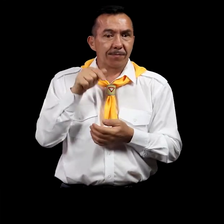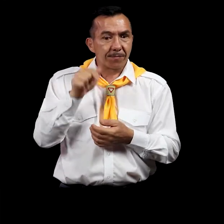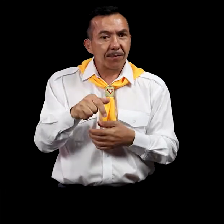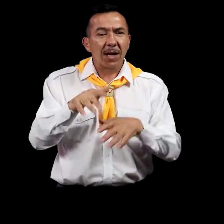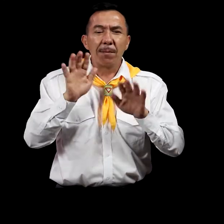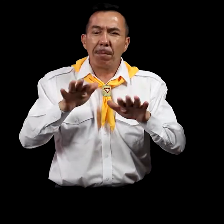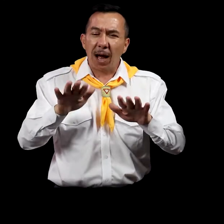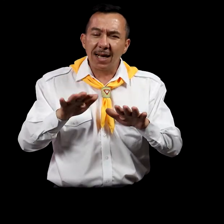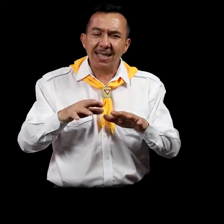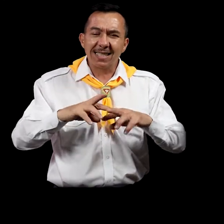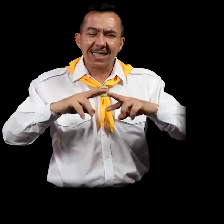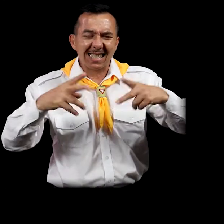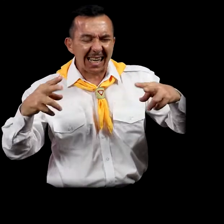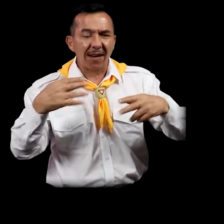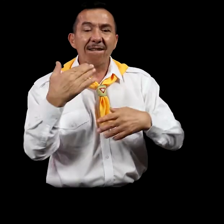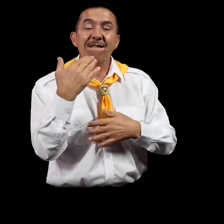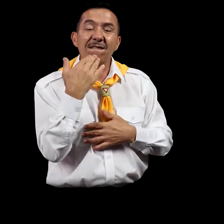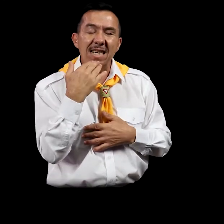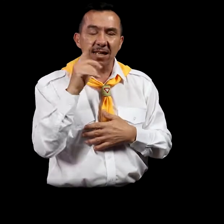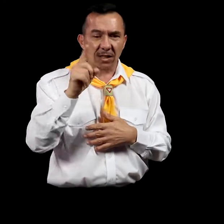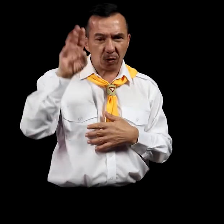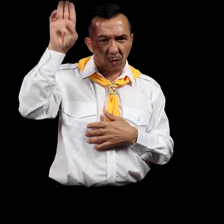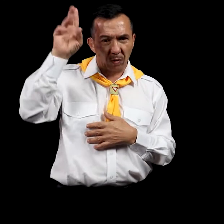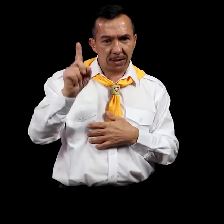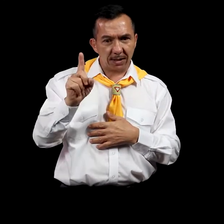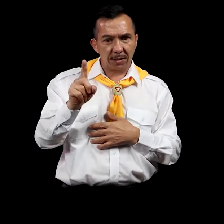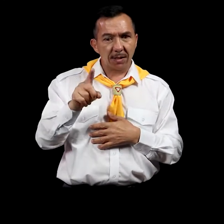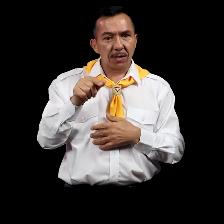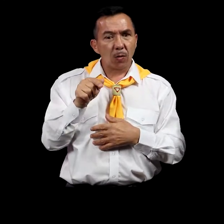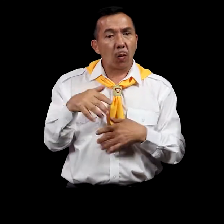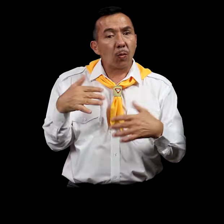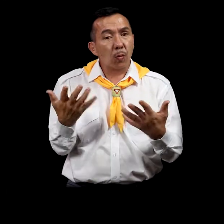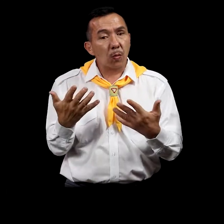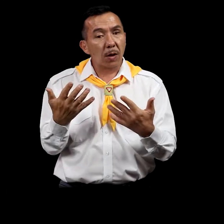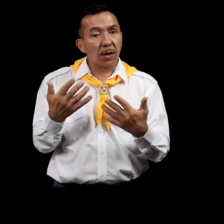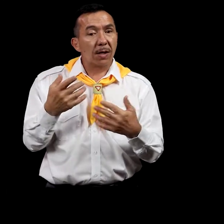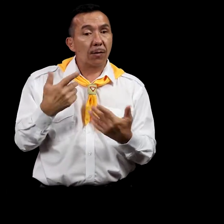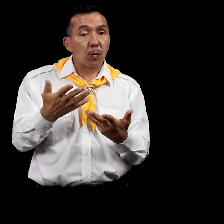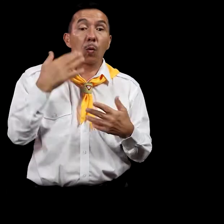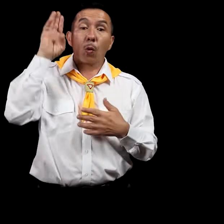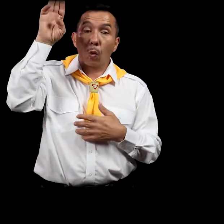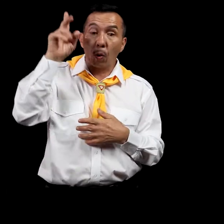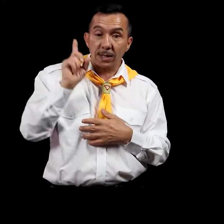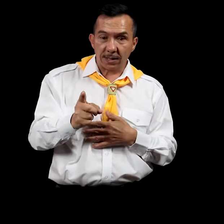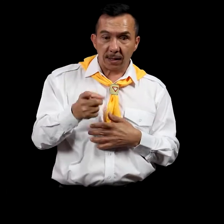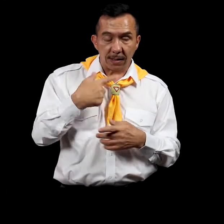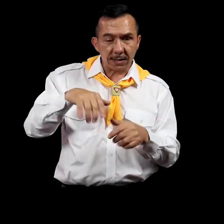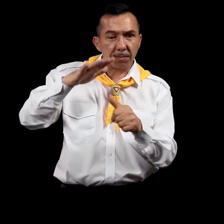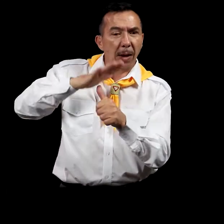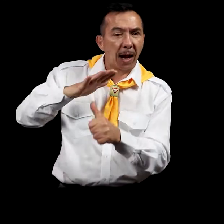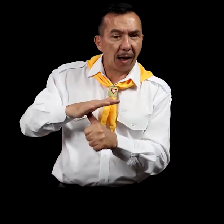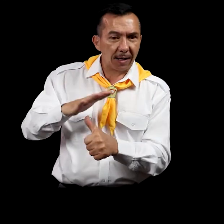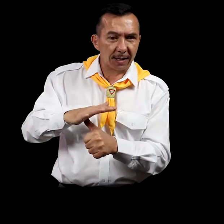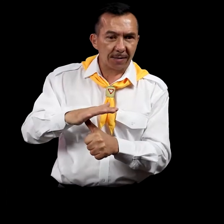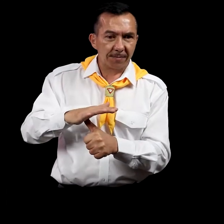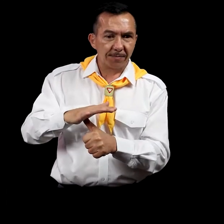Daar is baie feite oor wie God is. Om te weet hoe wie God is, is baie